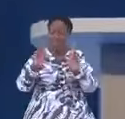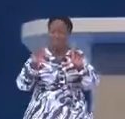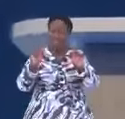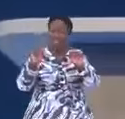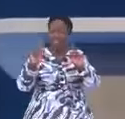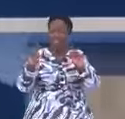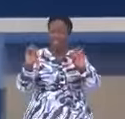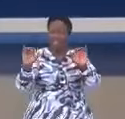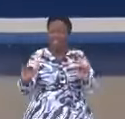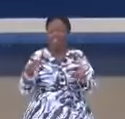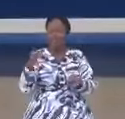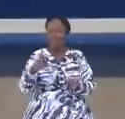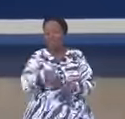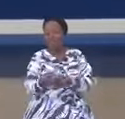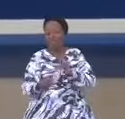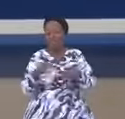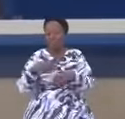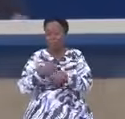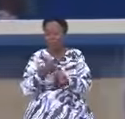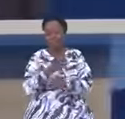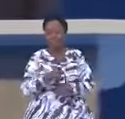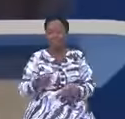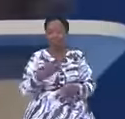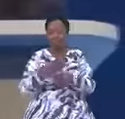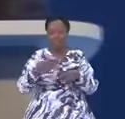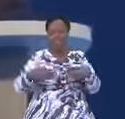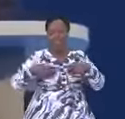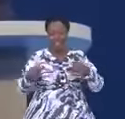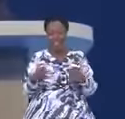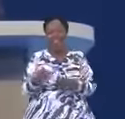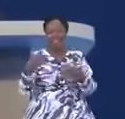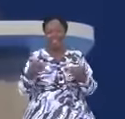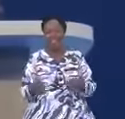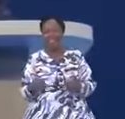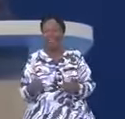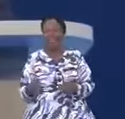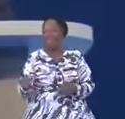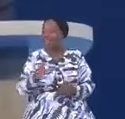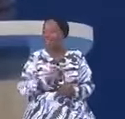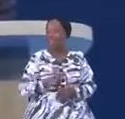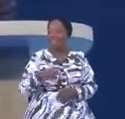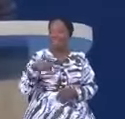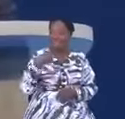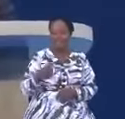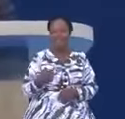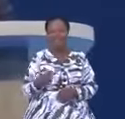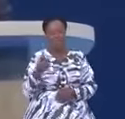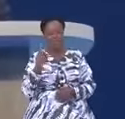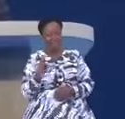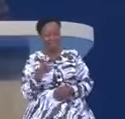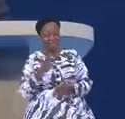de aujourd'hui et je vous en parlerai demain amen